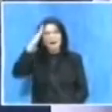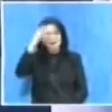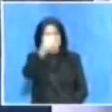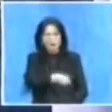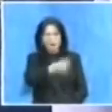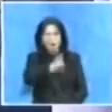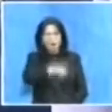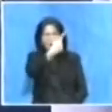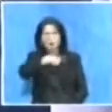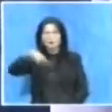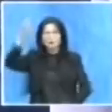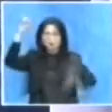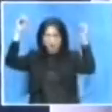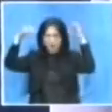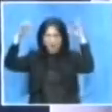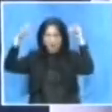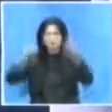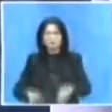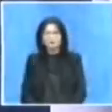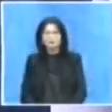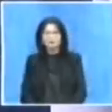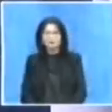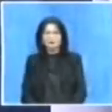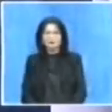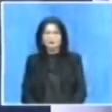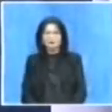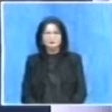Assalamualaikum warahmatullahi wabarakatuh.